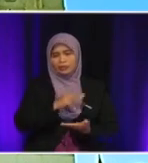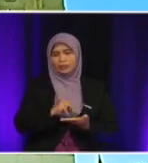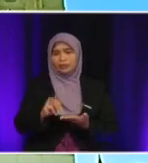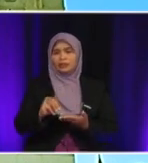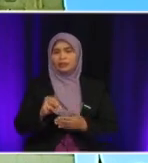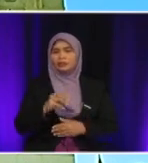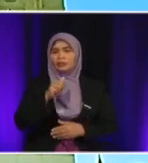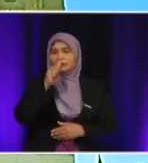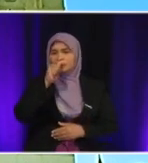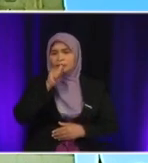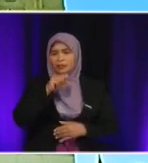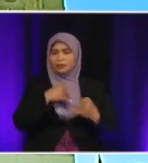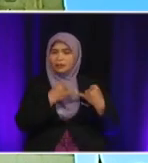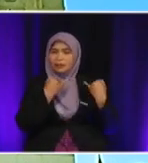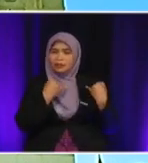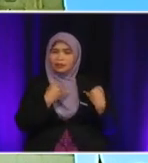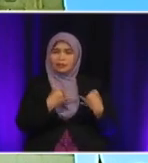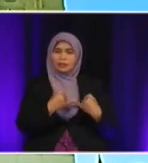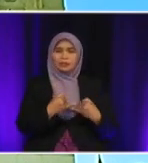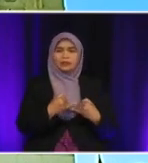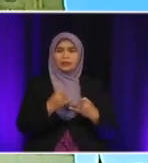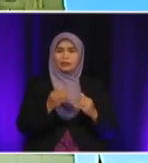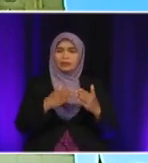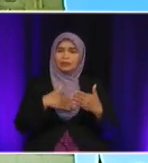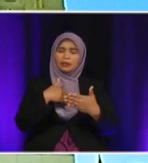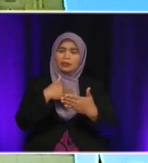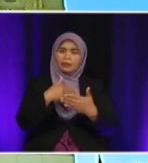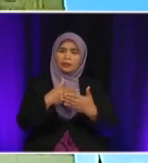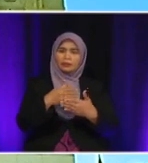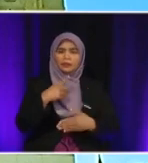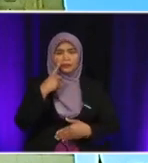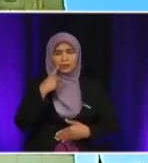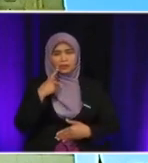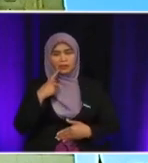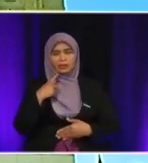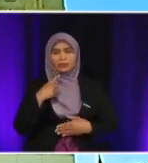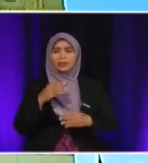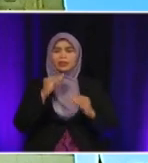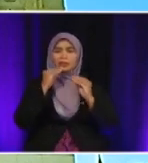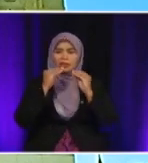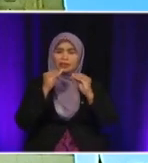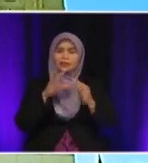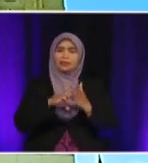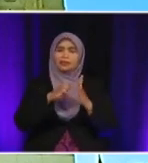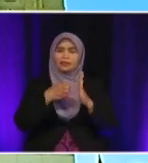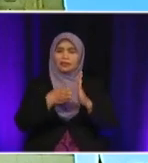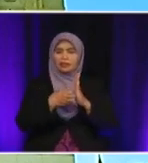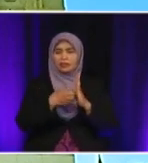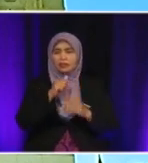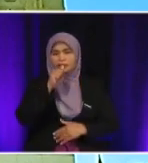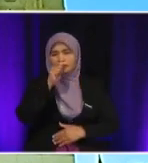tabahnya hatimu menempuh dugaan mengajar arti